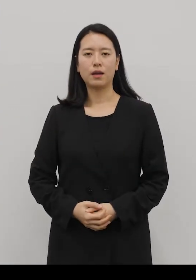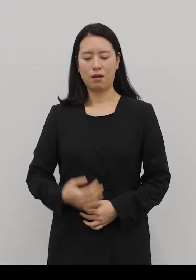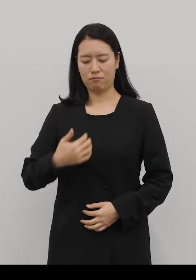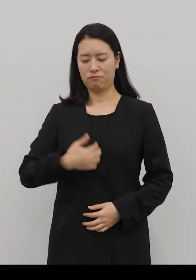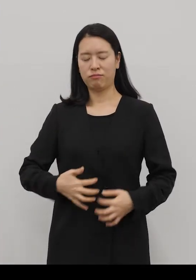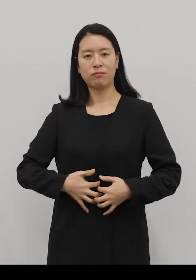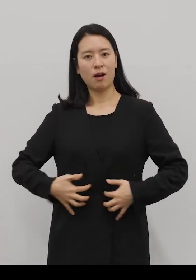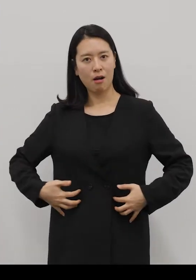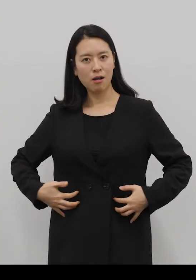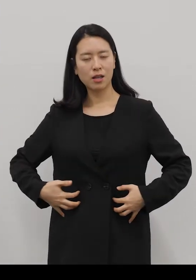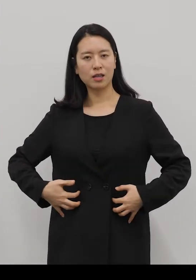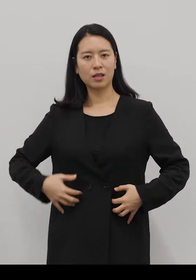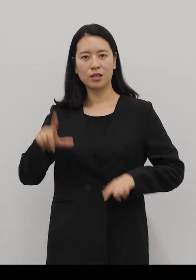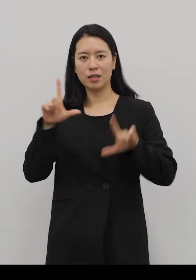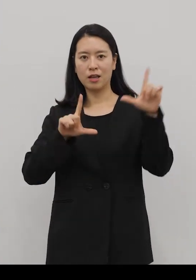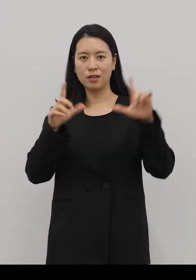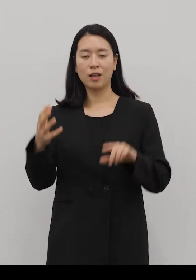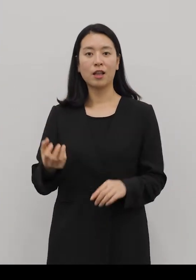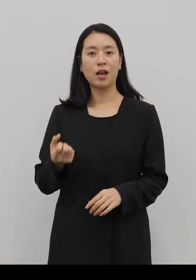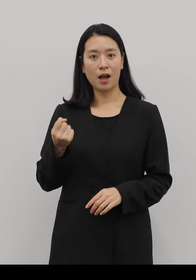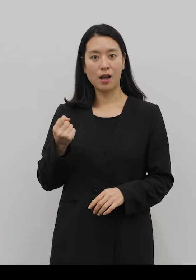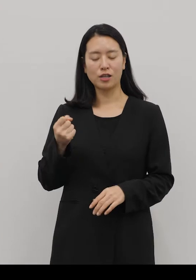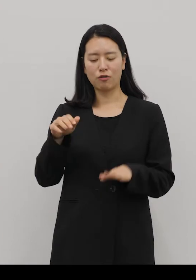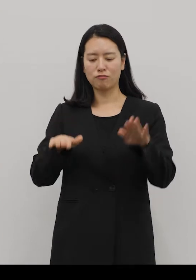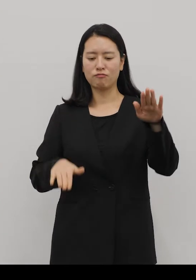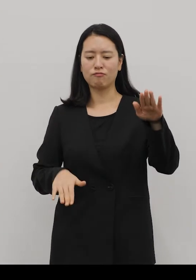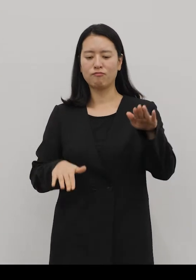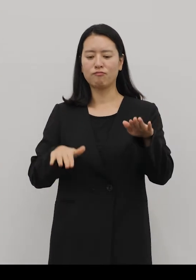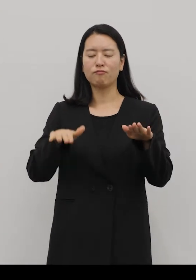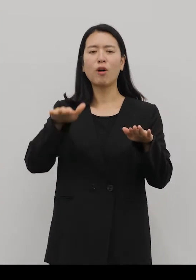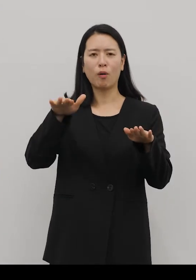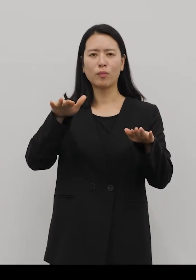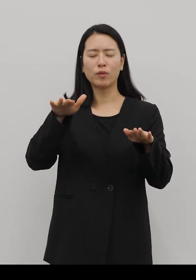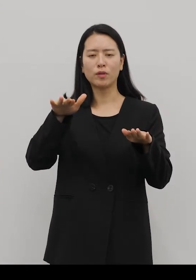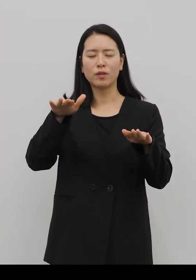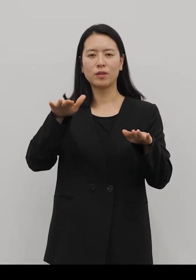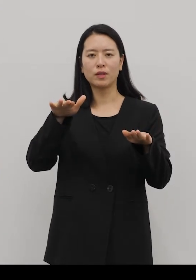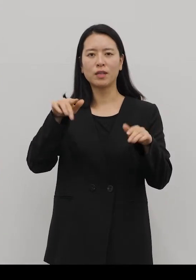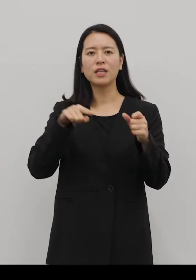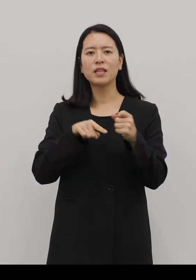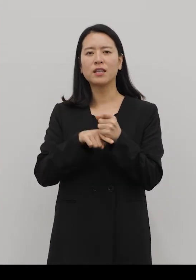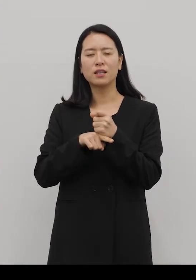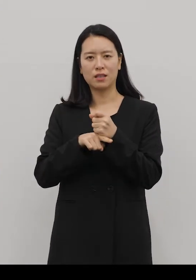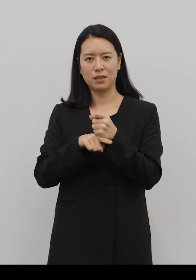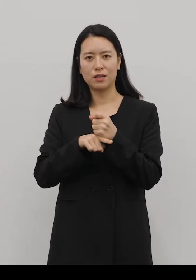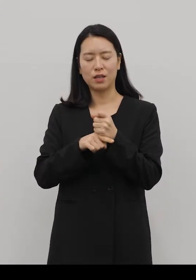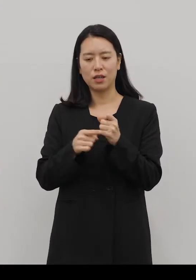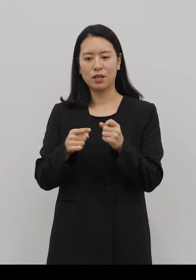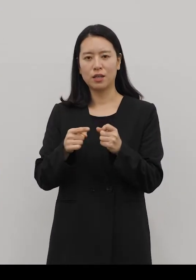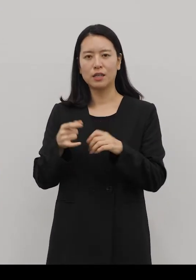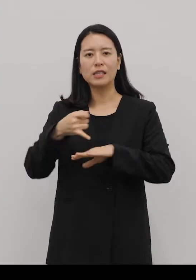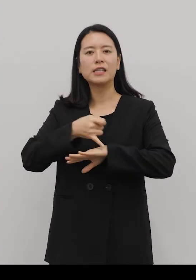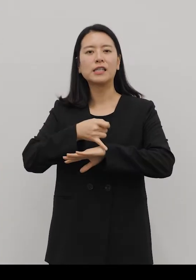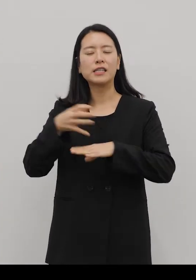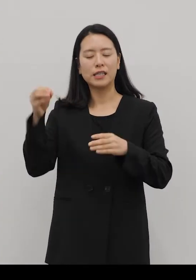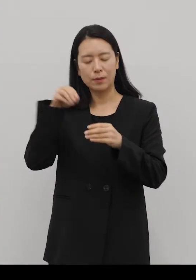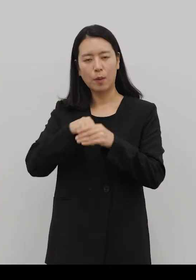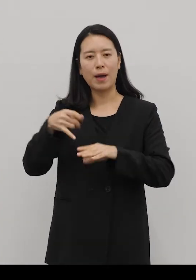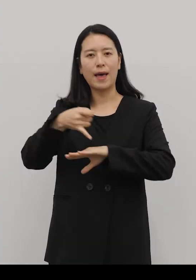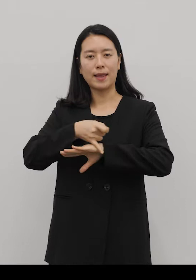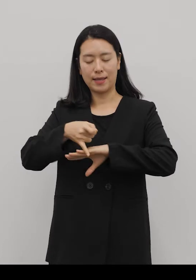더 열린 자세를 가지고 차별 없는 그런 개념의